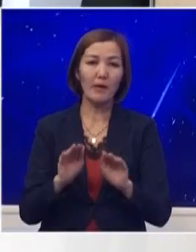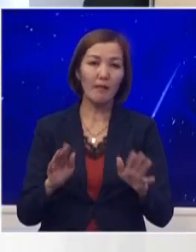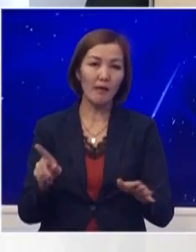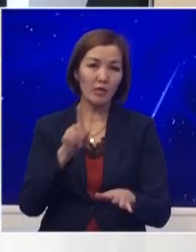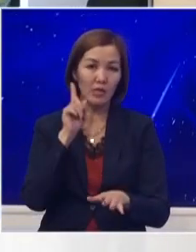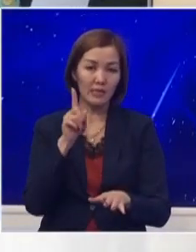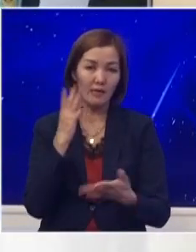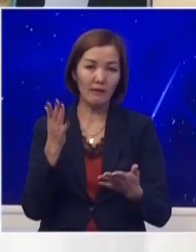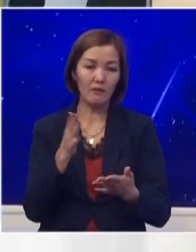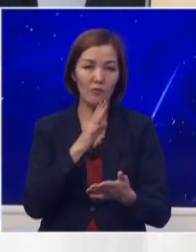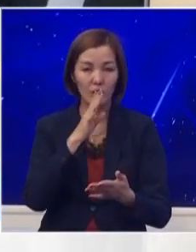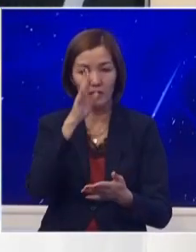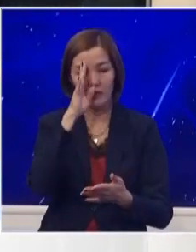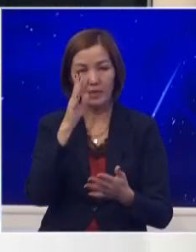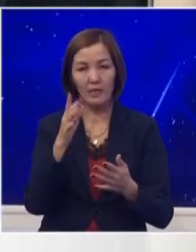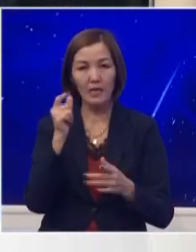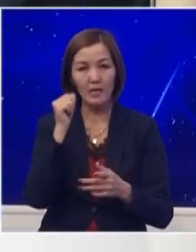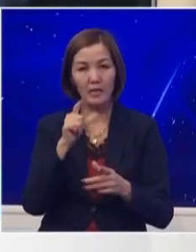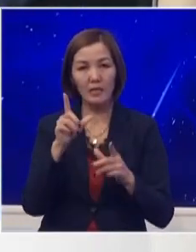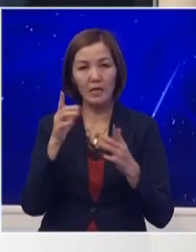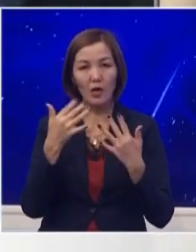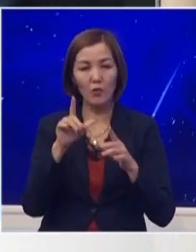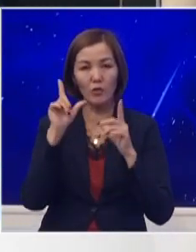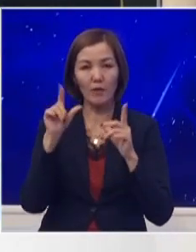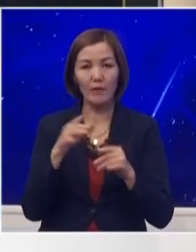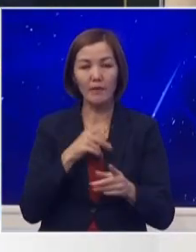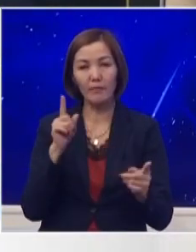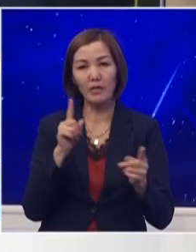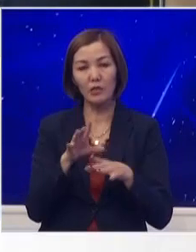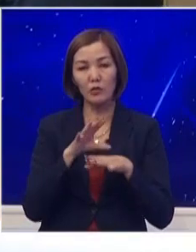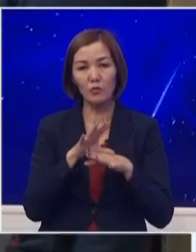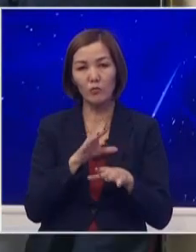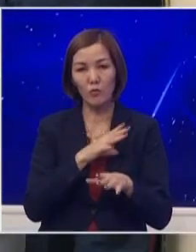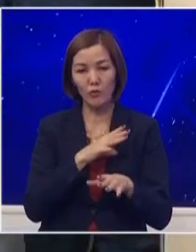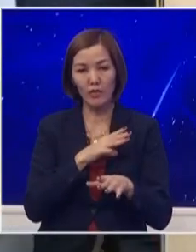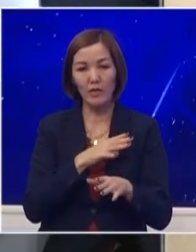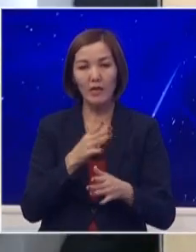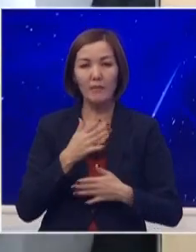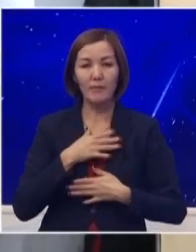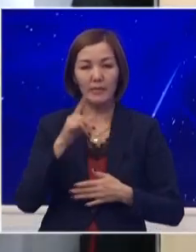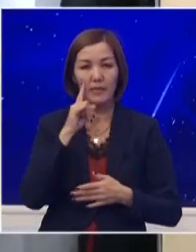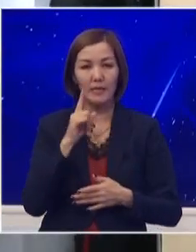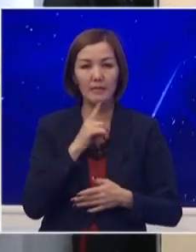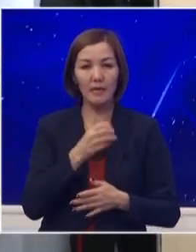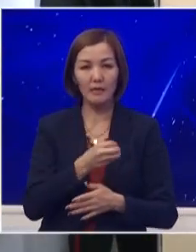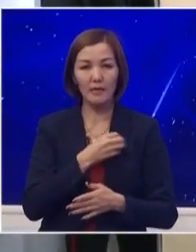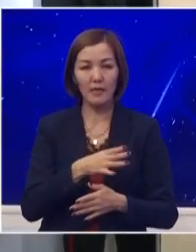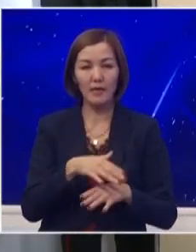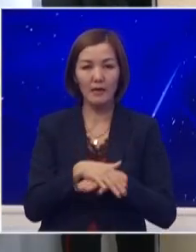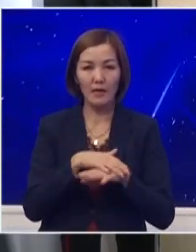қарындастарымыз ертең ауылдарына барып, осындай үлкен кездесу болды. Біз қазақ деген көңілді арқан ел